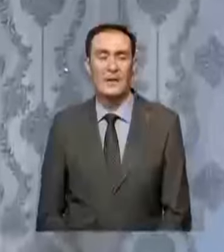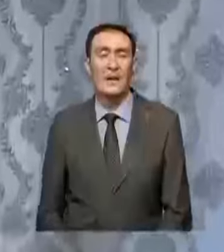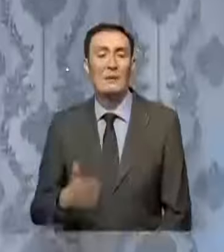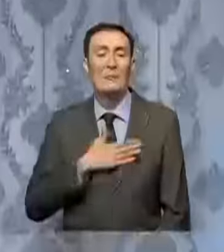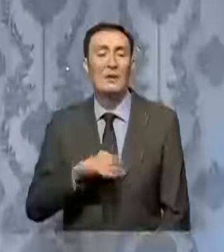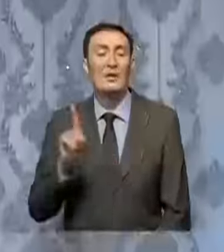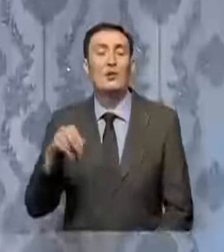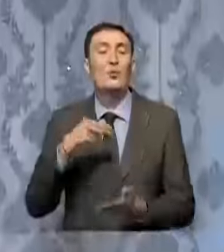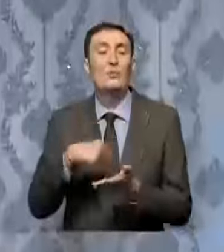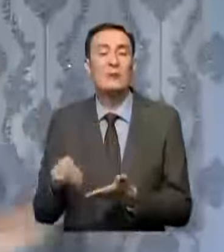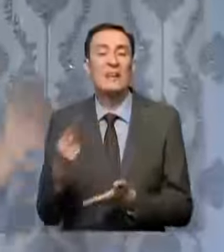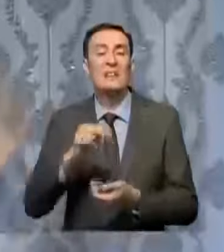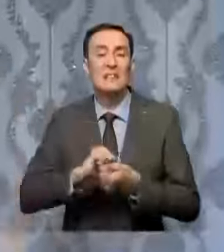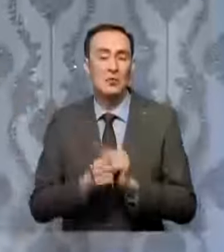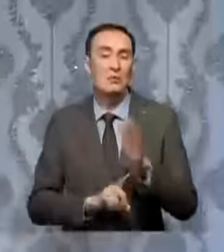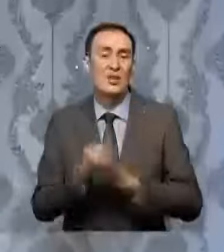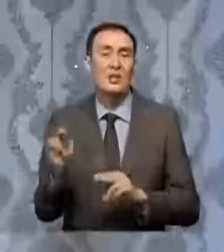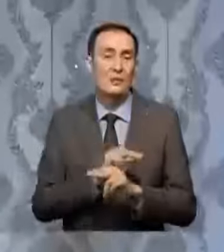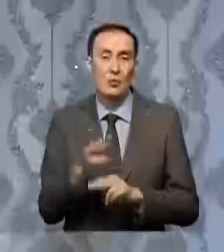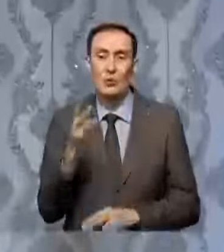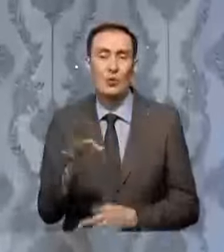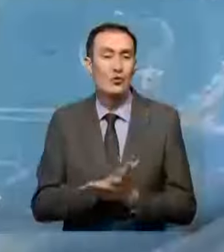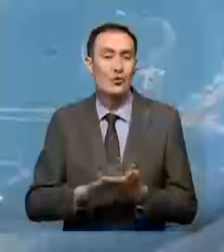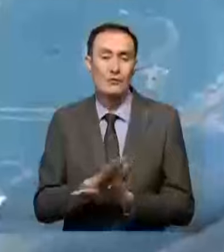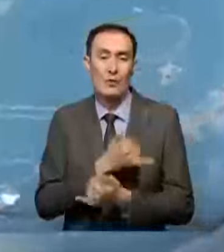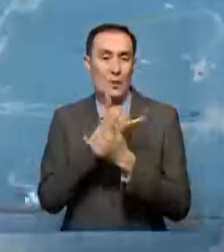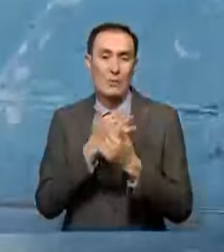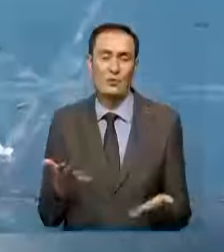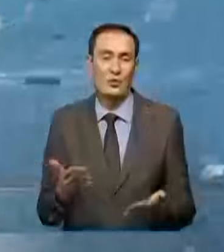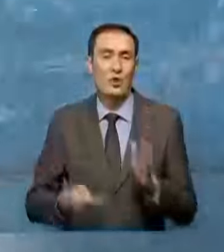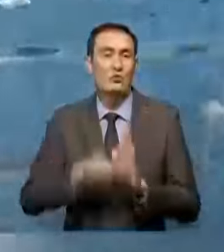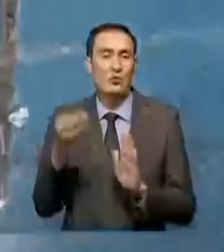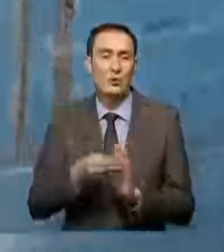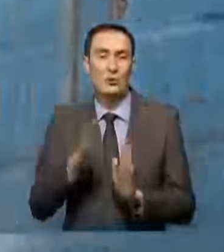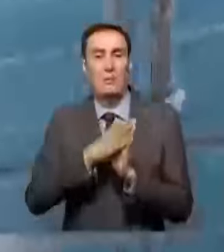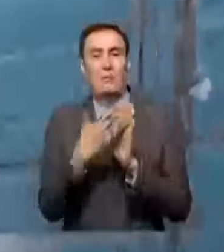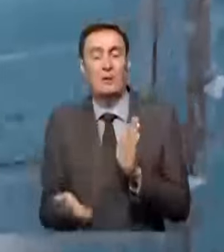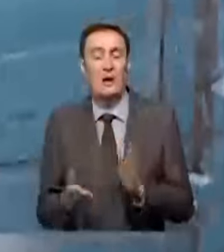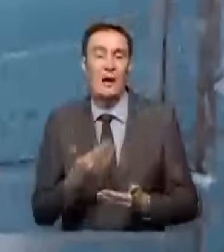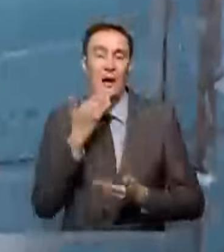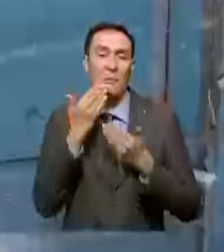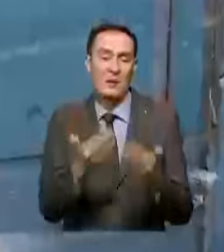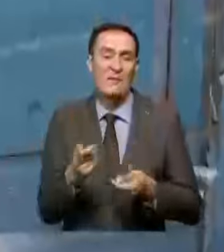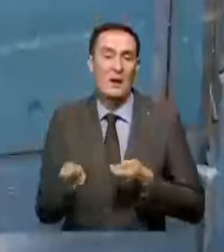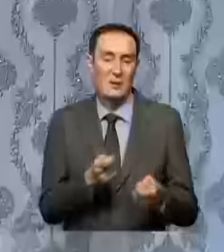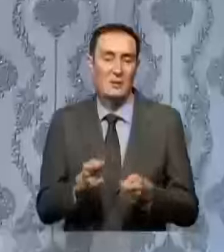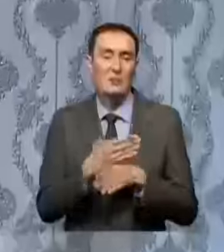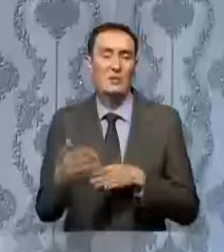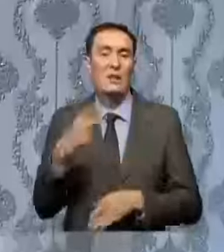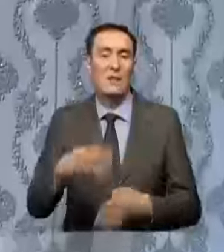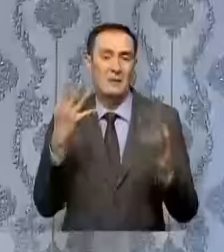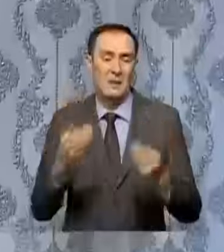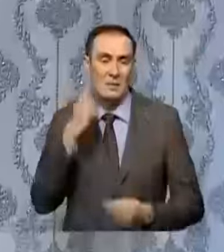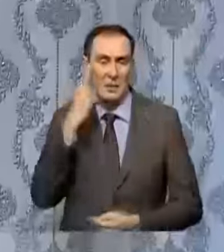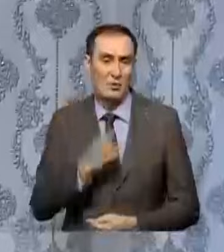Мы даже купили цемент, чтобы начать ремонт. Однако ничего не получилось. Штукатурка падала. Я обратилась в Акимат. Спустя 20 дней